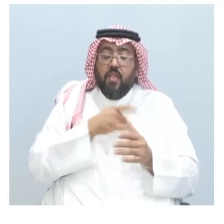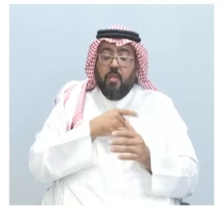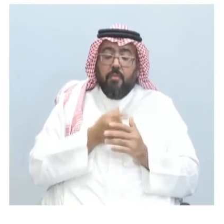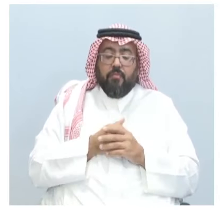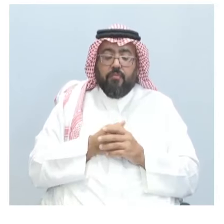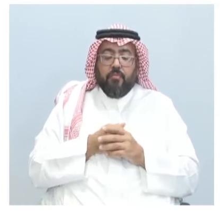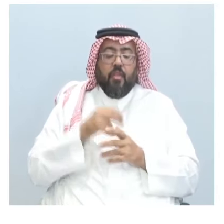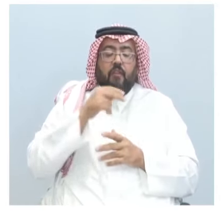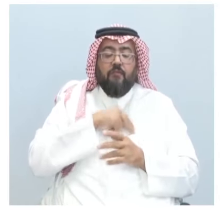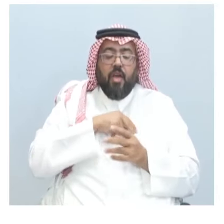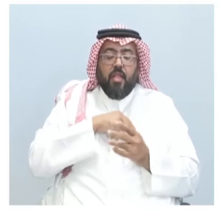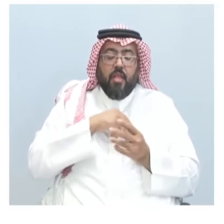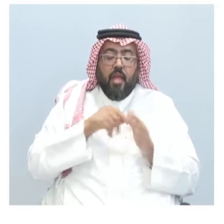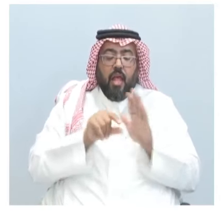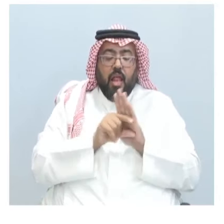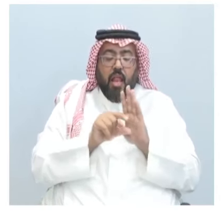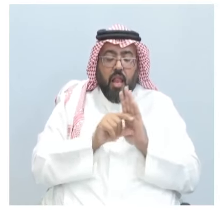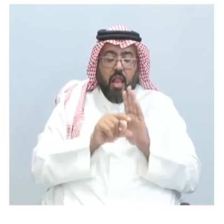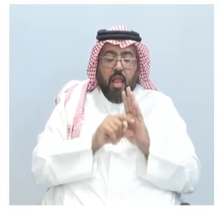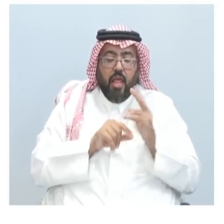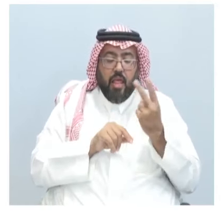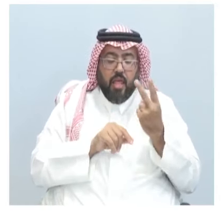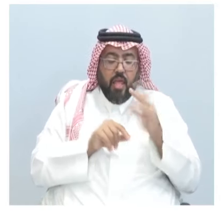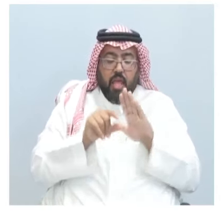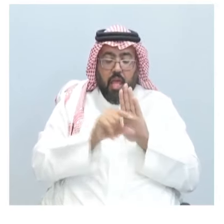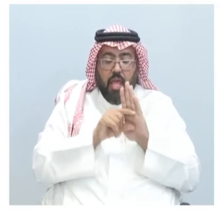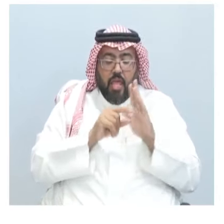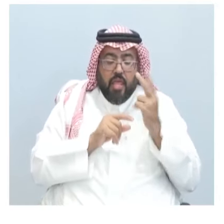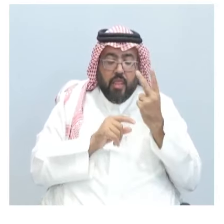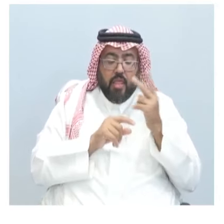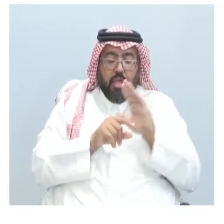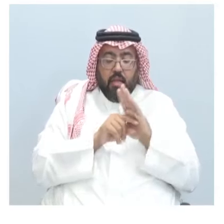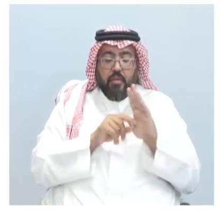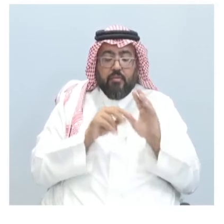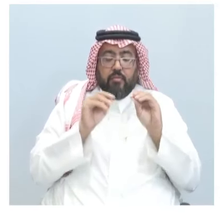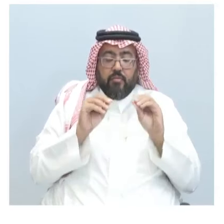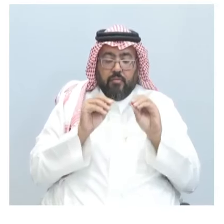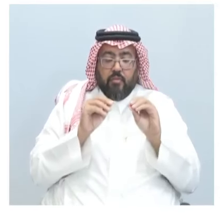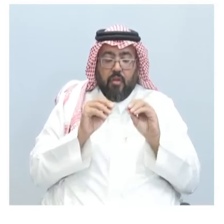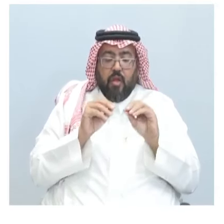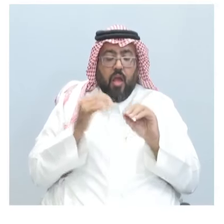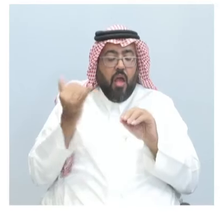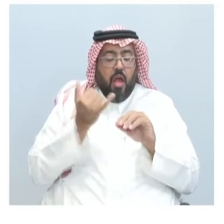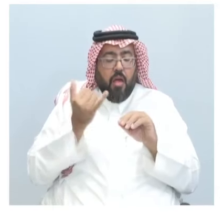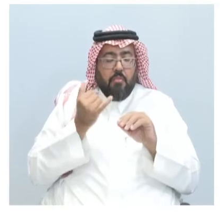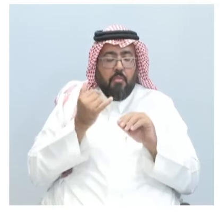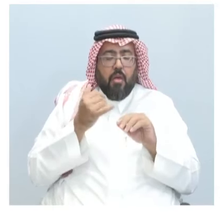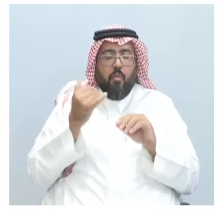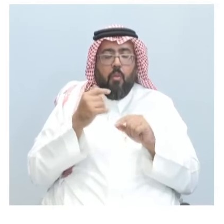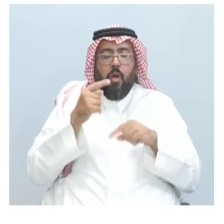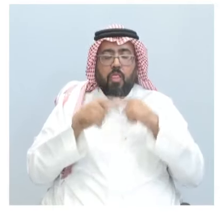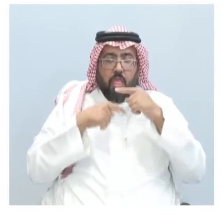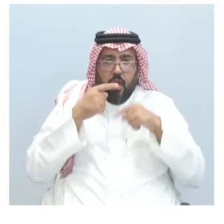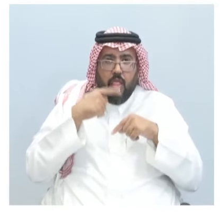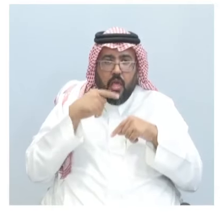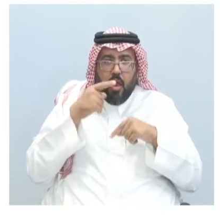ومن فوائد هاتين الايتين انهما تدلان على اهميه ذكر الله تعالى